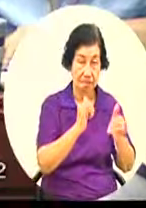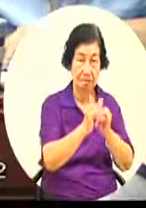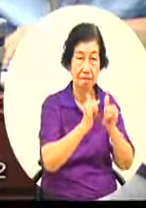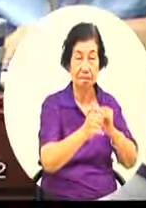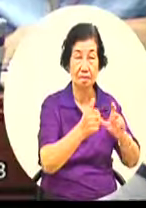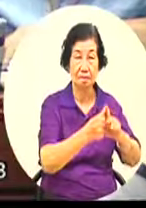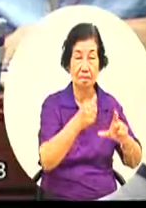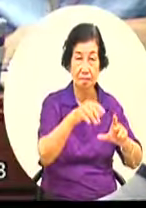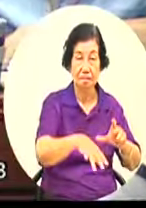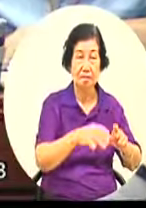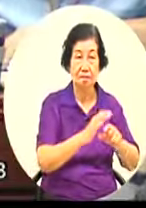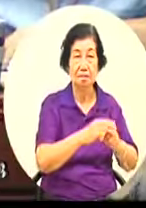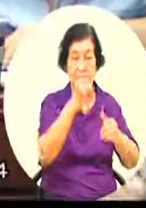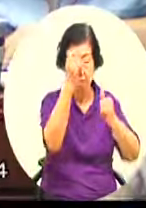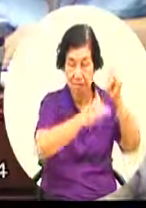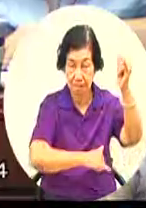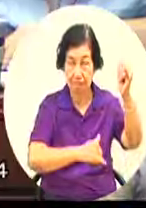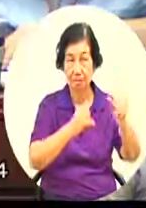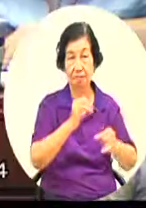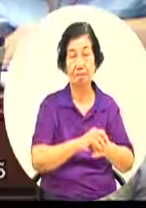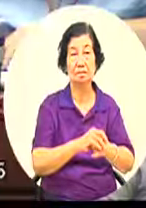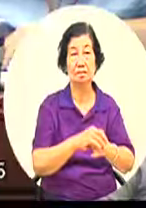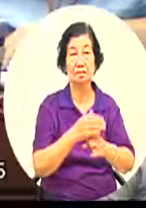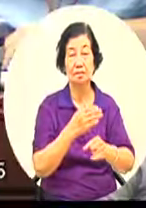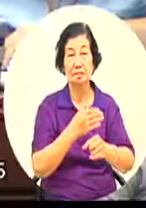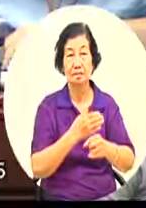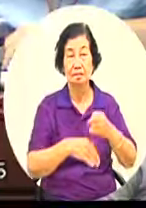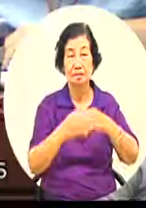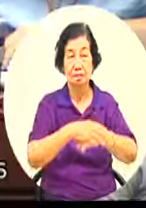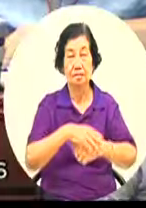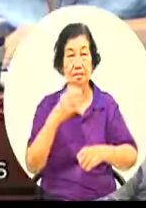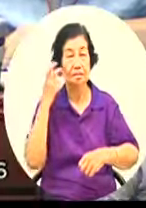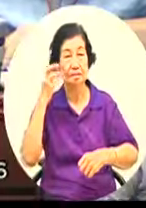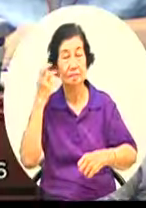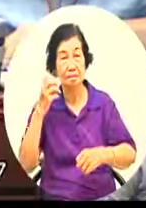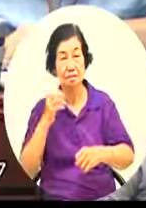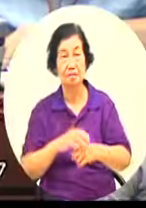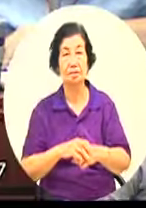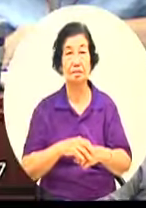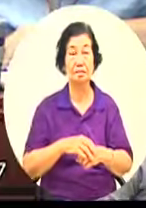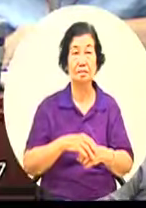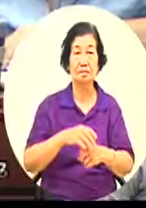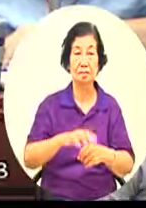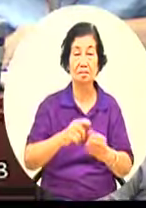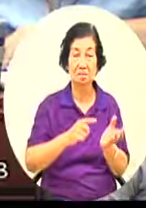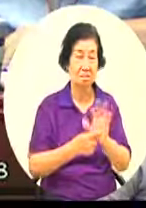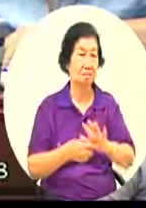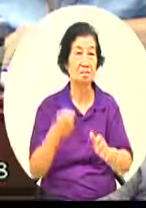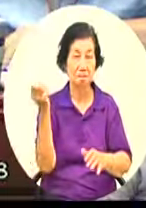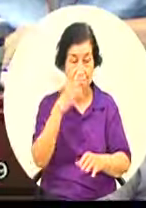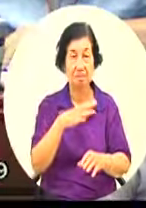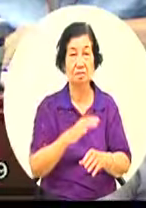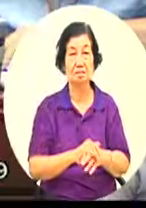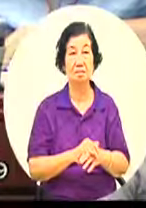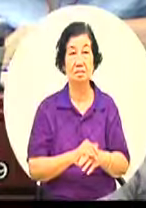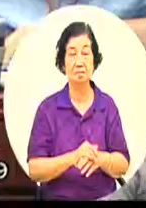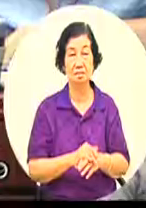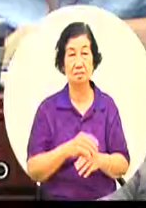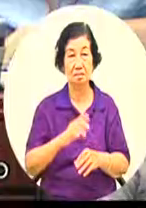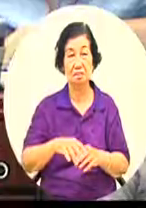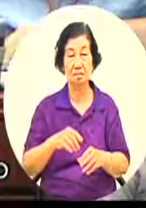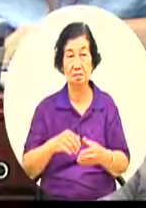历年来的成果来做。补助金额的审定，所以民意社区如果表现不好的时候，他当年度的核定的金额是低